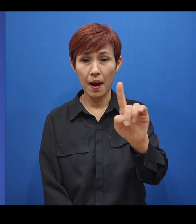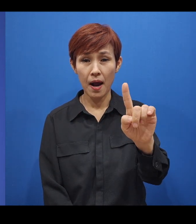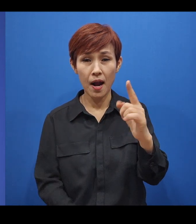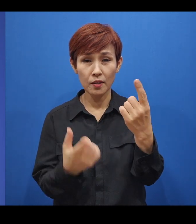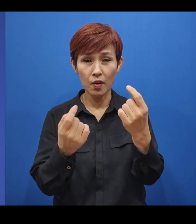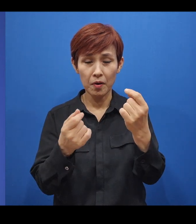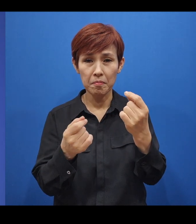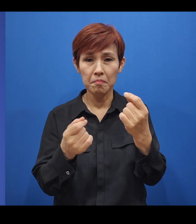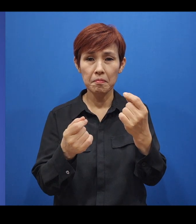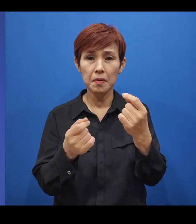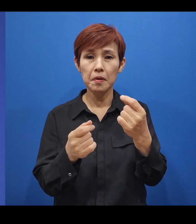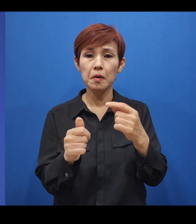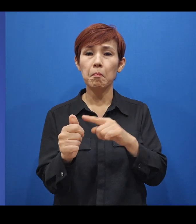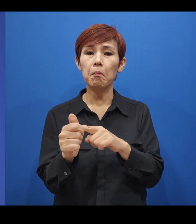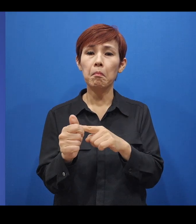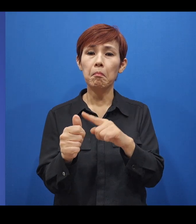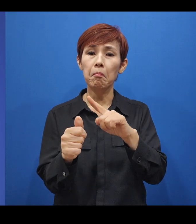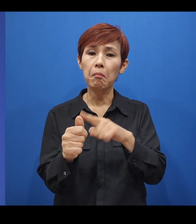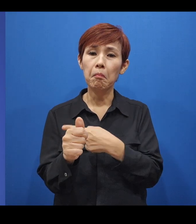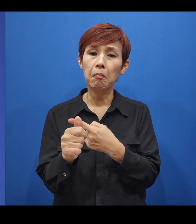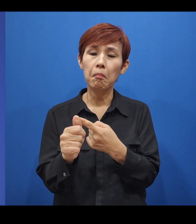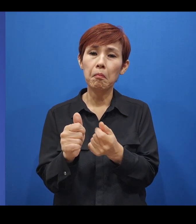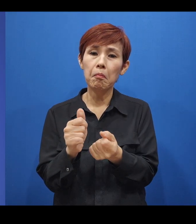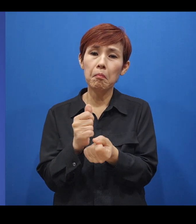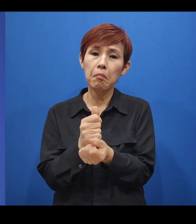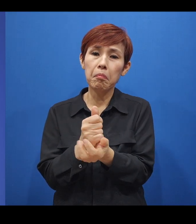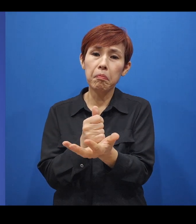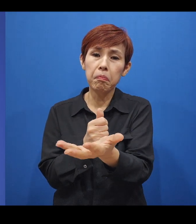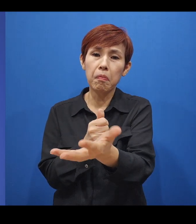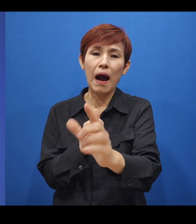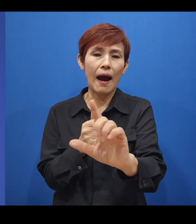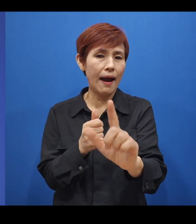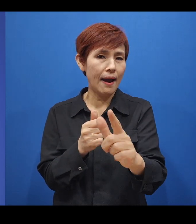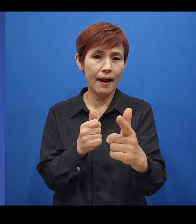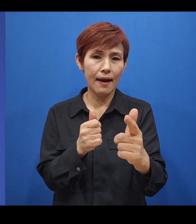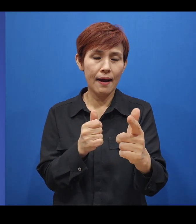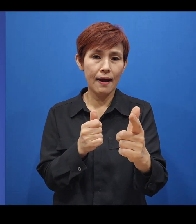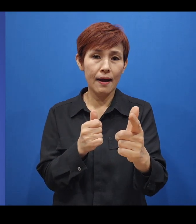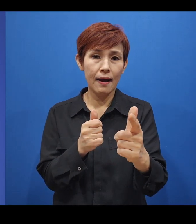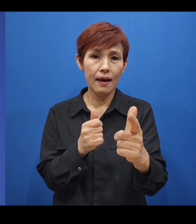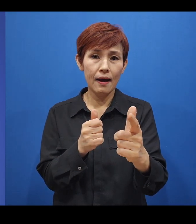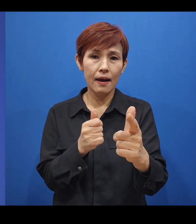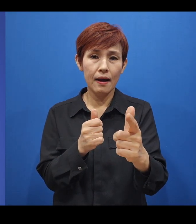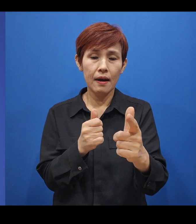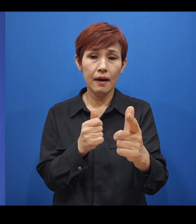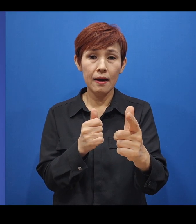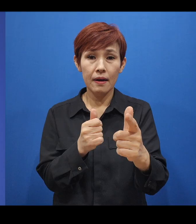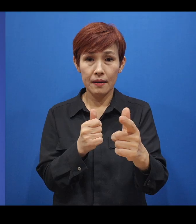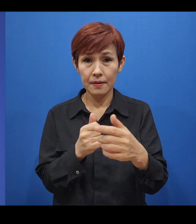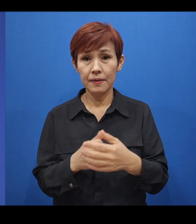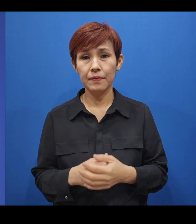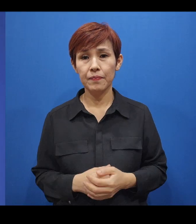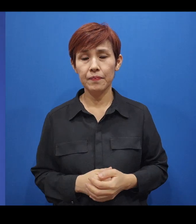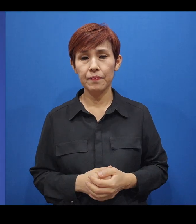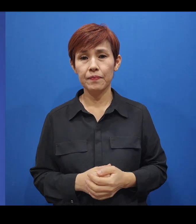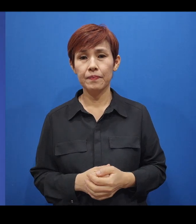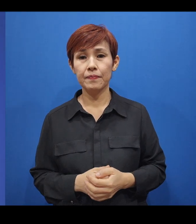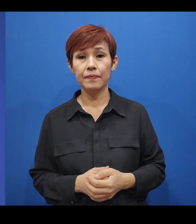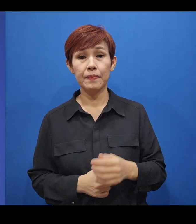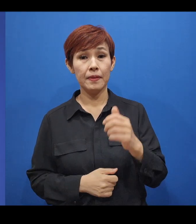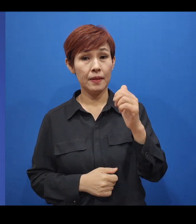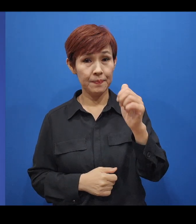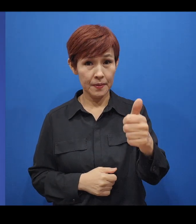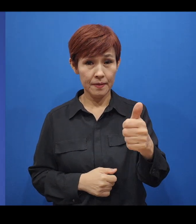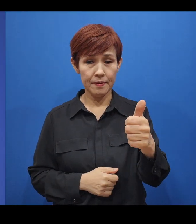막 나오는 그런 아메바로 만들지 않으시고 성부, 성자, 성령 삼위 하나님이 각기